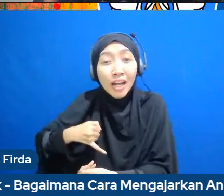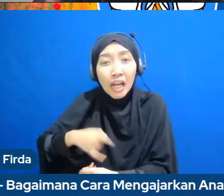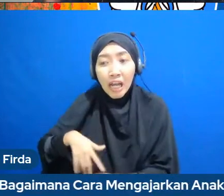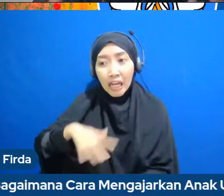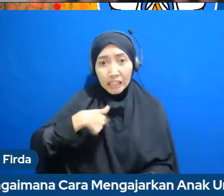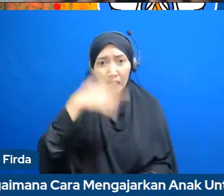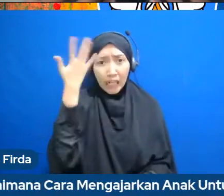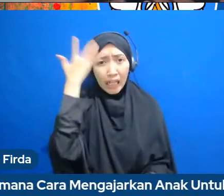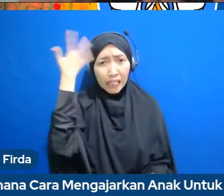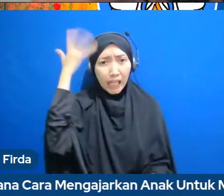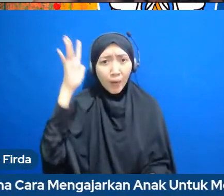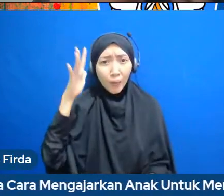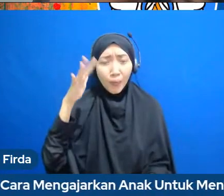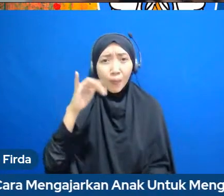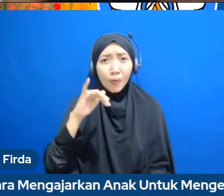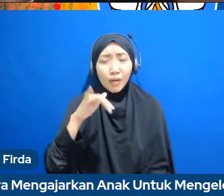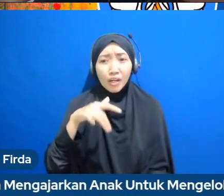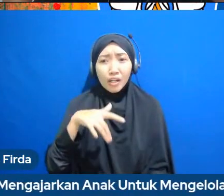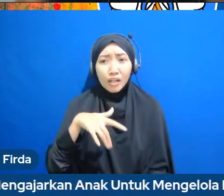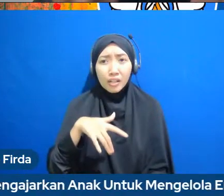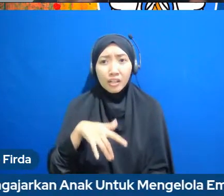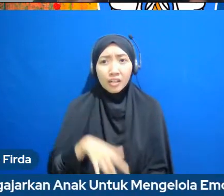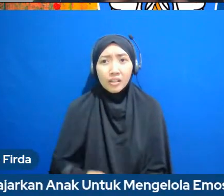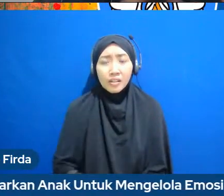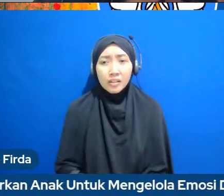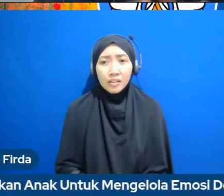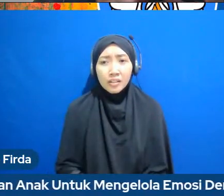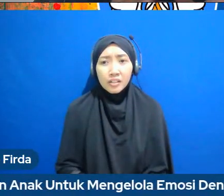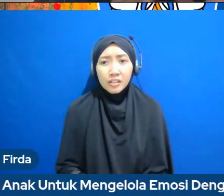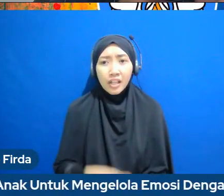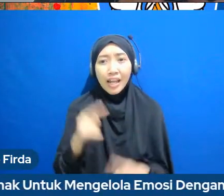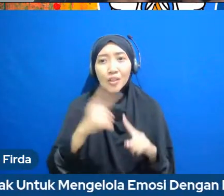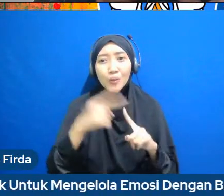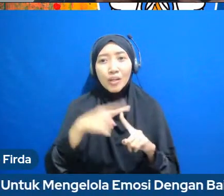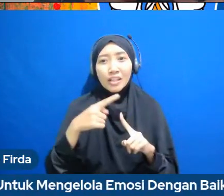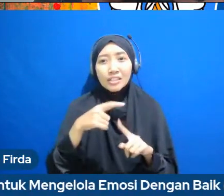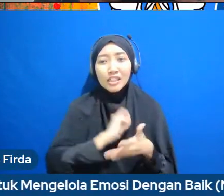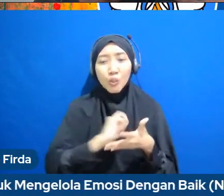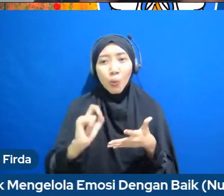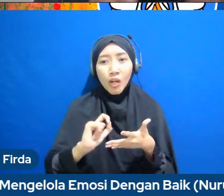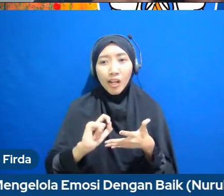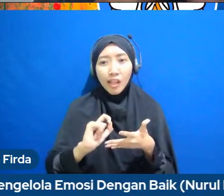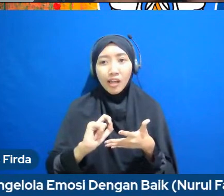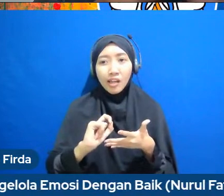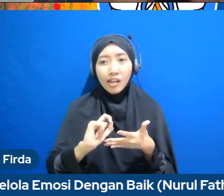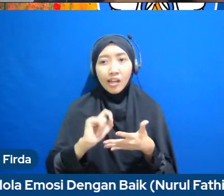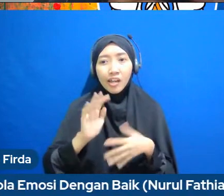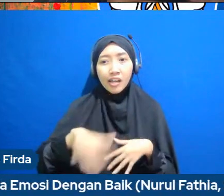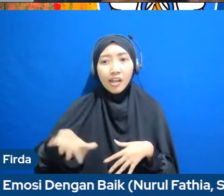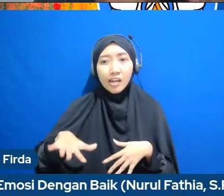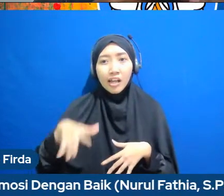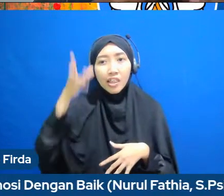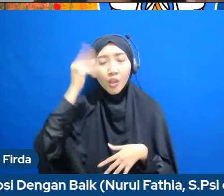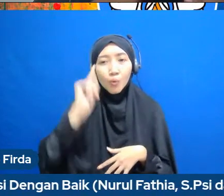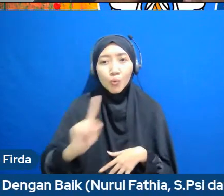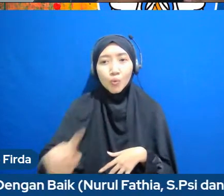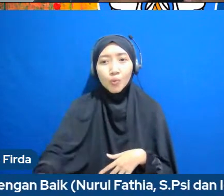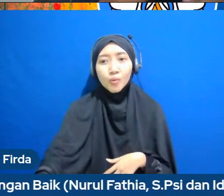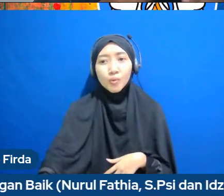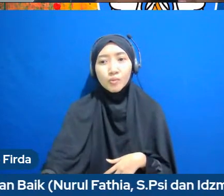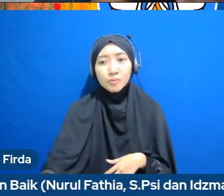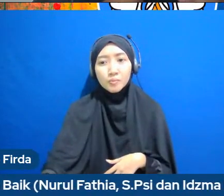aja bahwa namanya PR-nya tadi di sekolah itu adalah si anaknya juga harus tahu bahwa apa